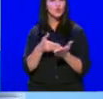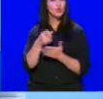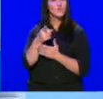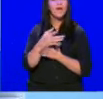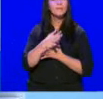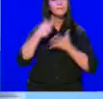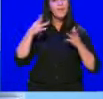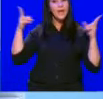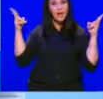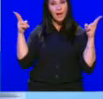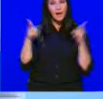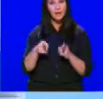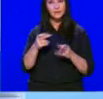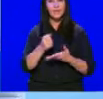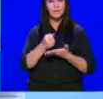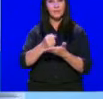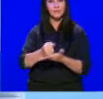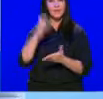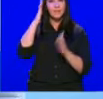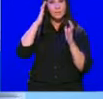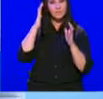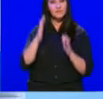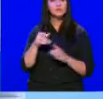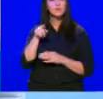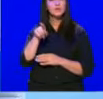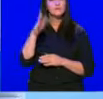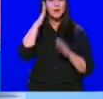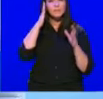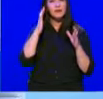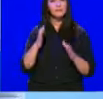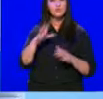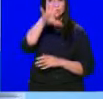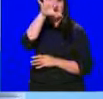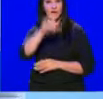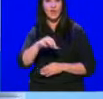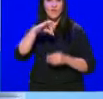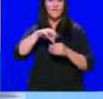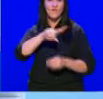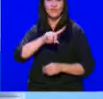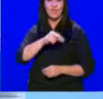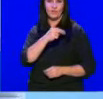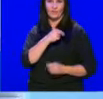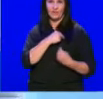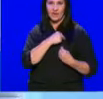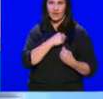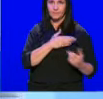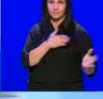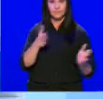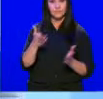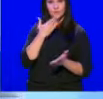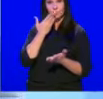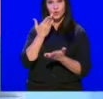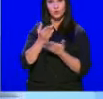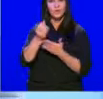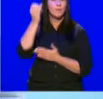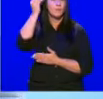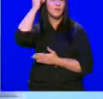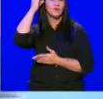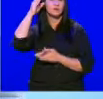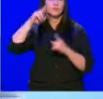е най-краткият мандат на правителство, при това правителство свалено с вот на недоверие. Много ви благодаря.